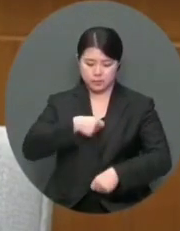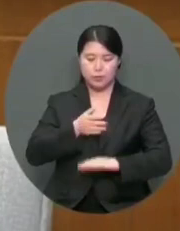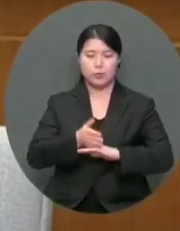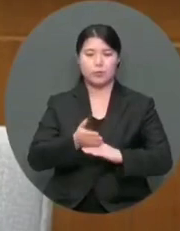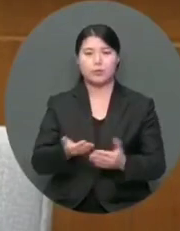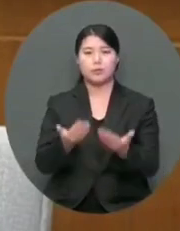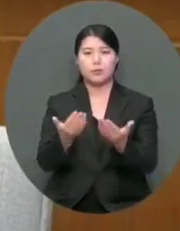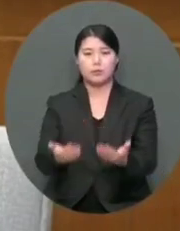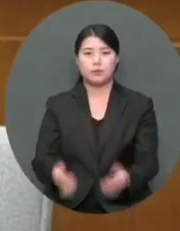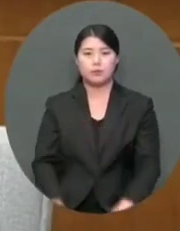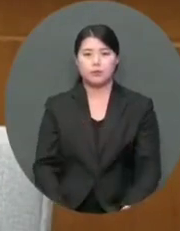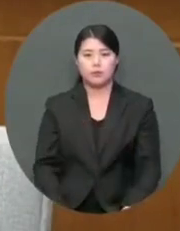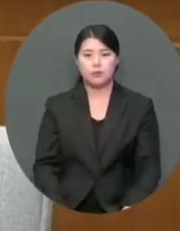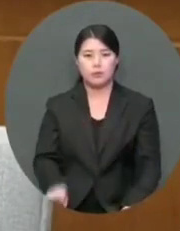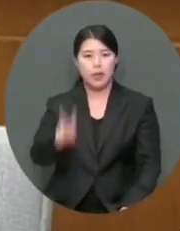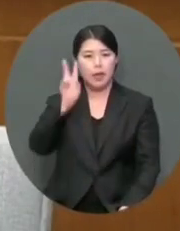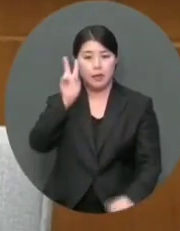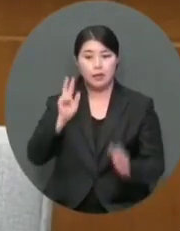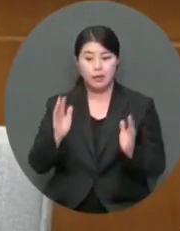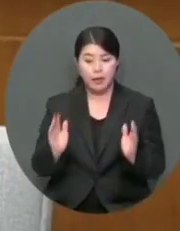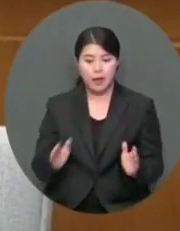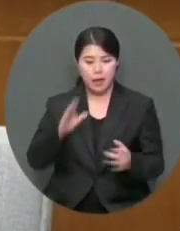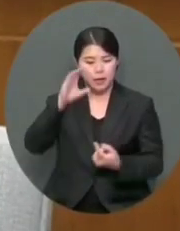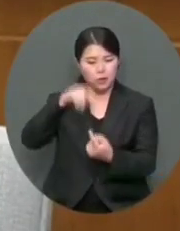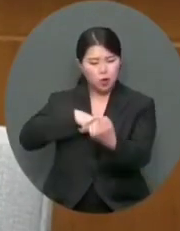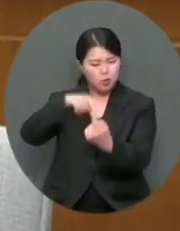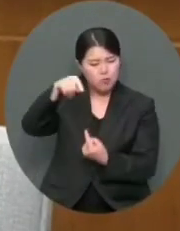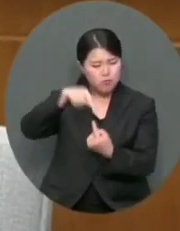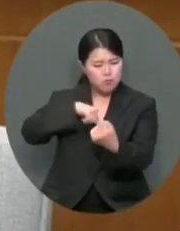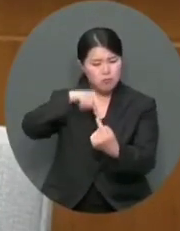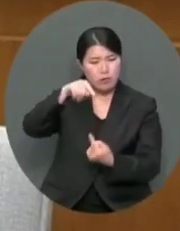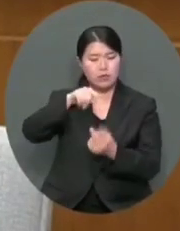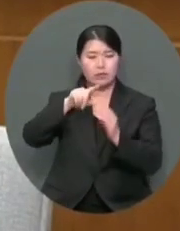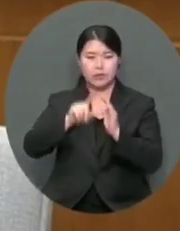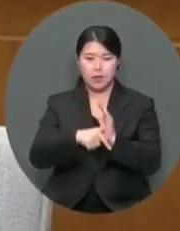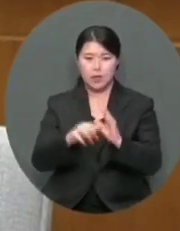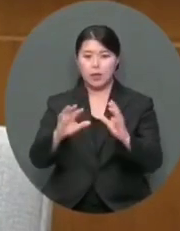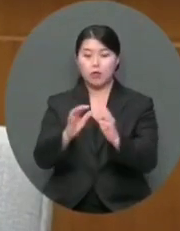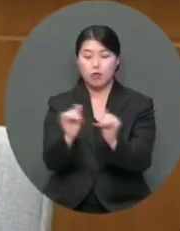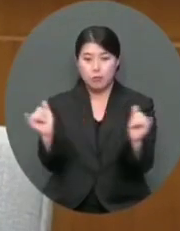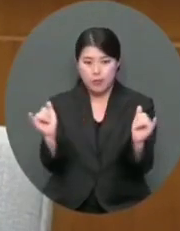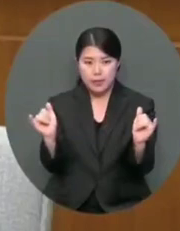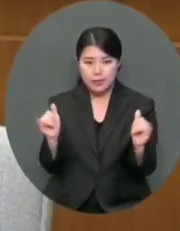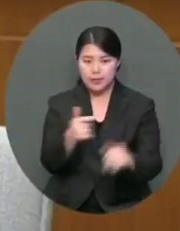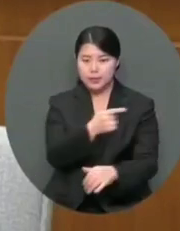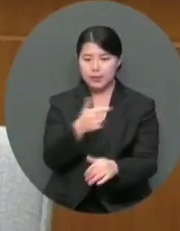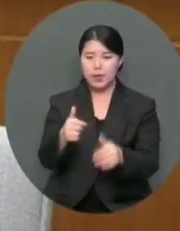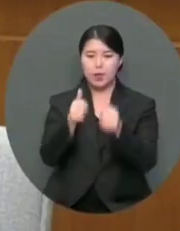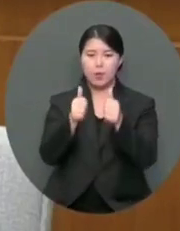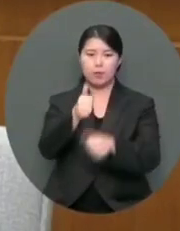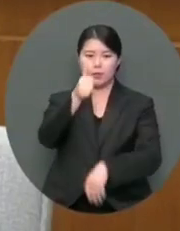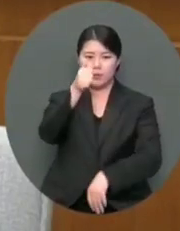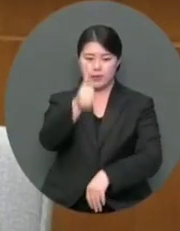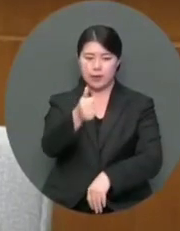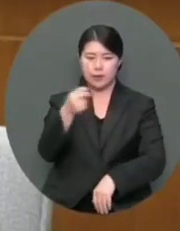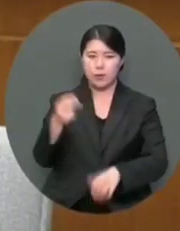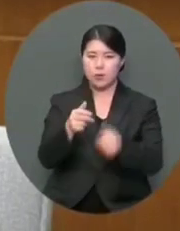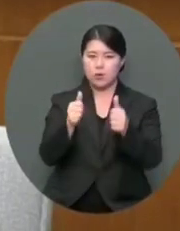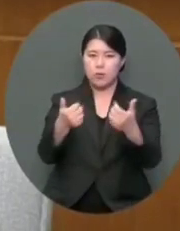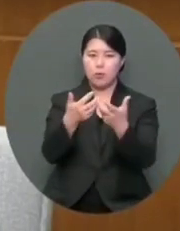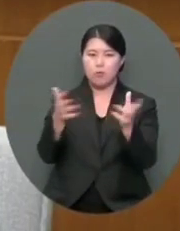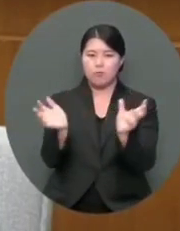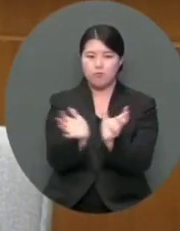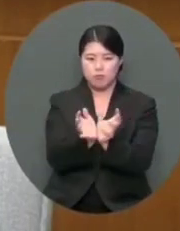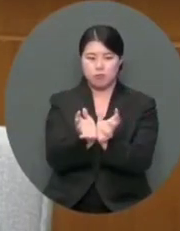감사드립니다. 이틀 동안 청문 절차를 통해서 국민들이 대법원장 나아가 사법부